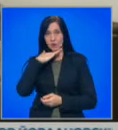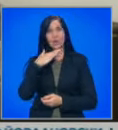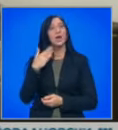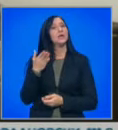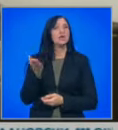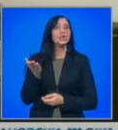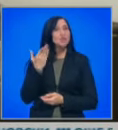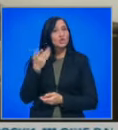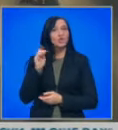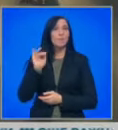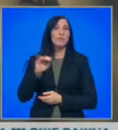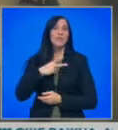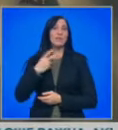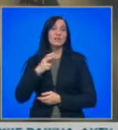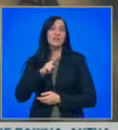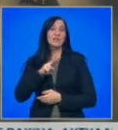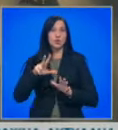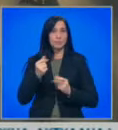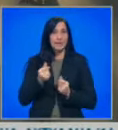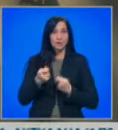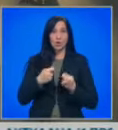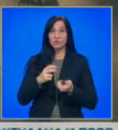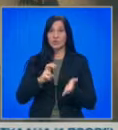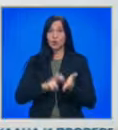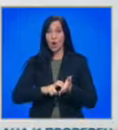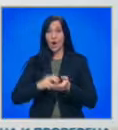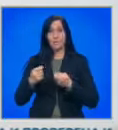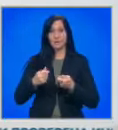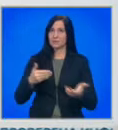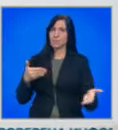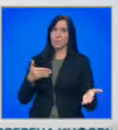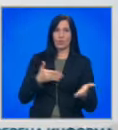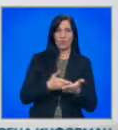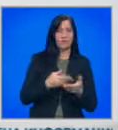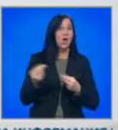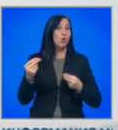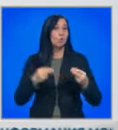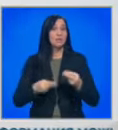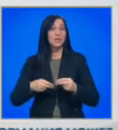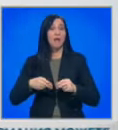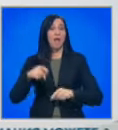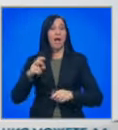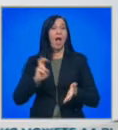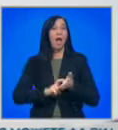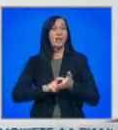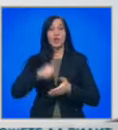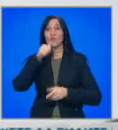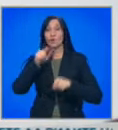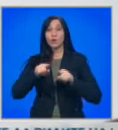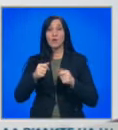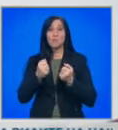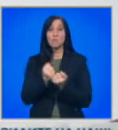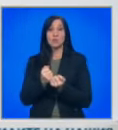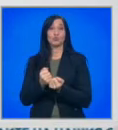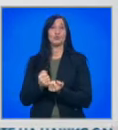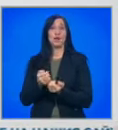да бъде 228 лева. Търговците на ток и бизнеса са против. Комисията за енергийно-водно регулиране, вместо да върви